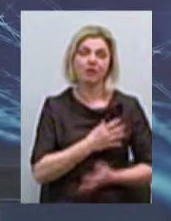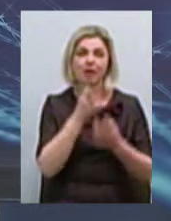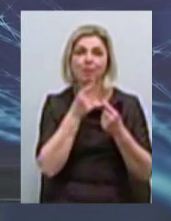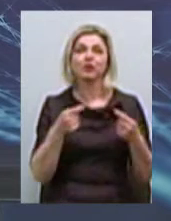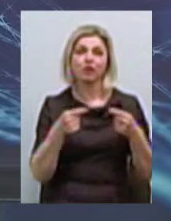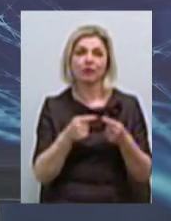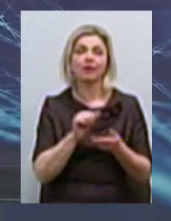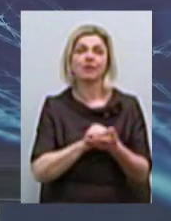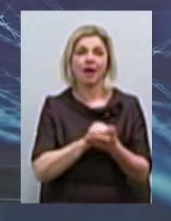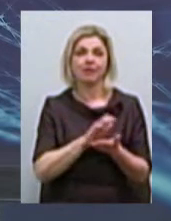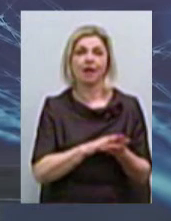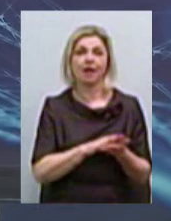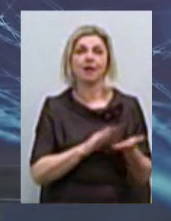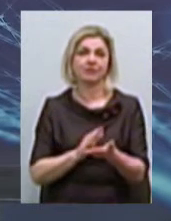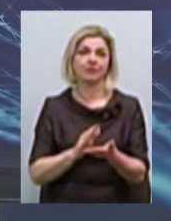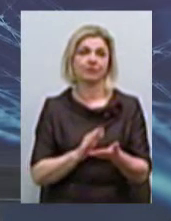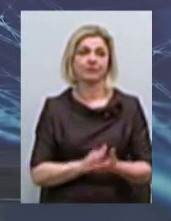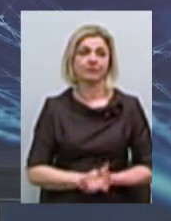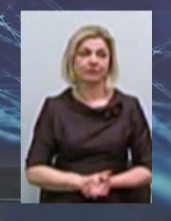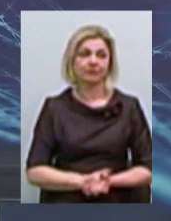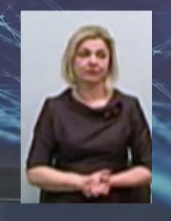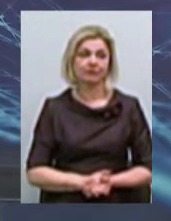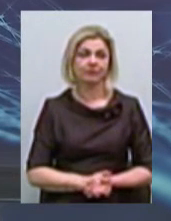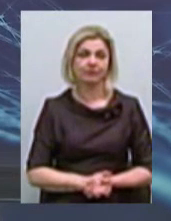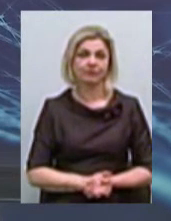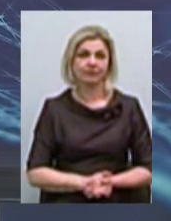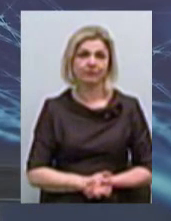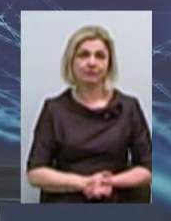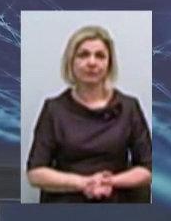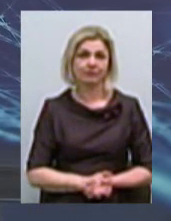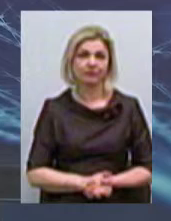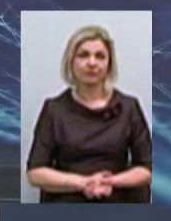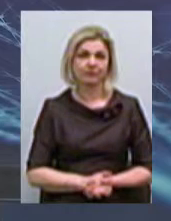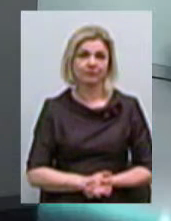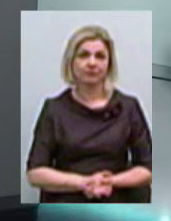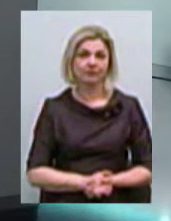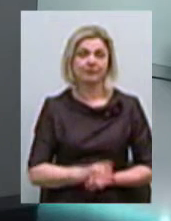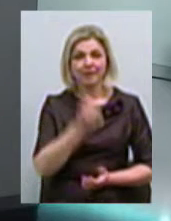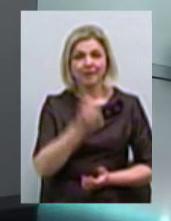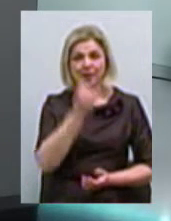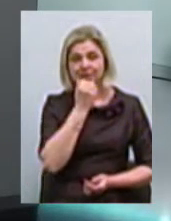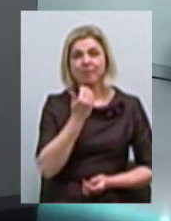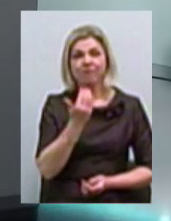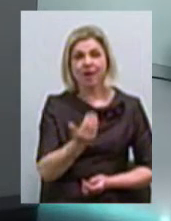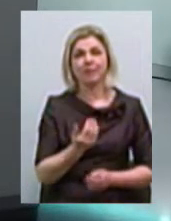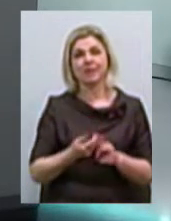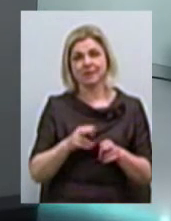своєчасно подати декларацію та задекларувати в повному обсязі, платити податки до бюджетів. Вікторія Васильівна, спасибі вам.